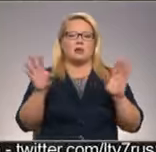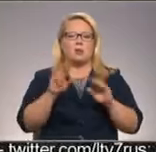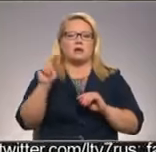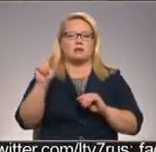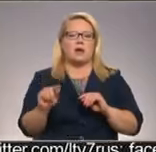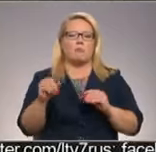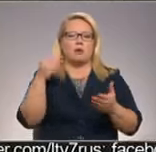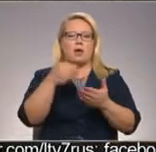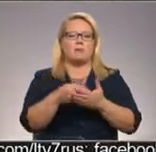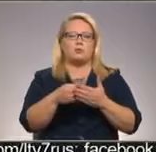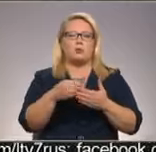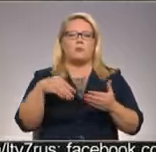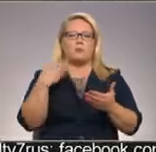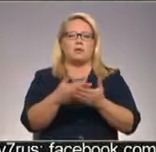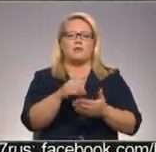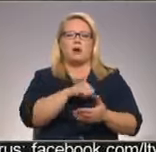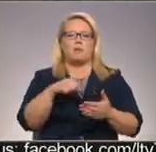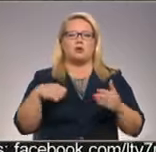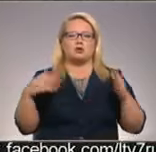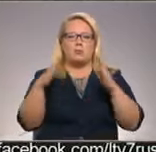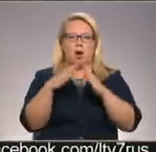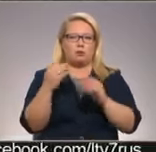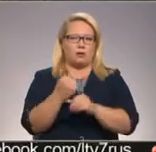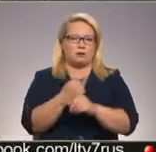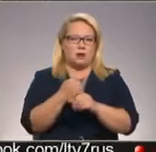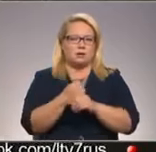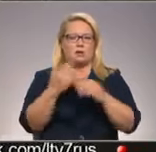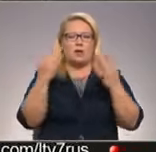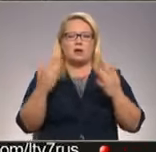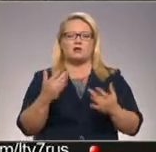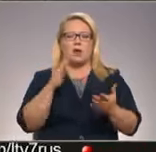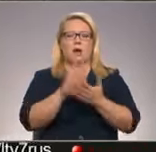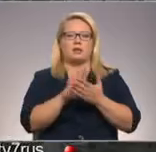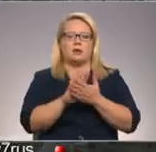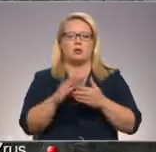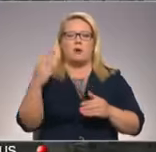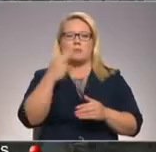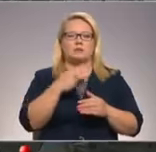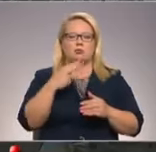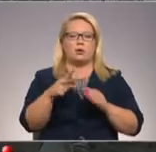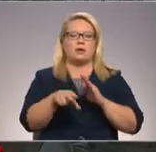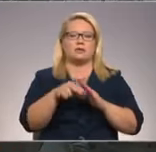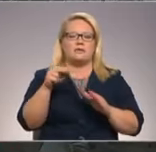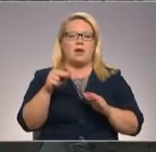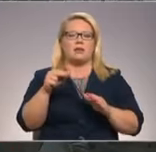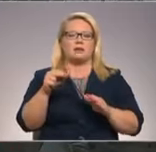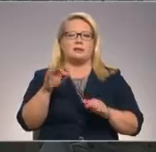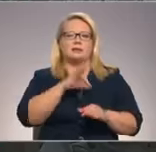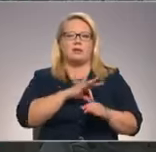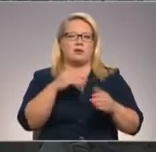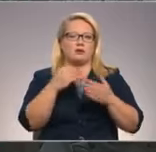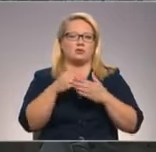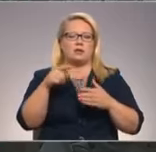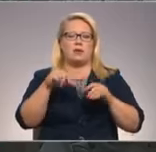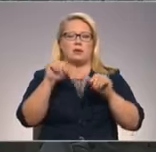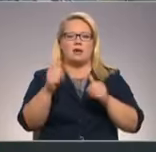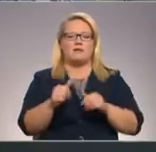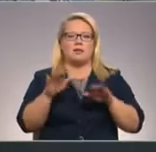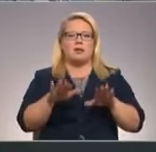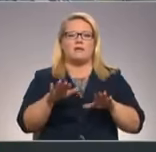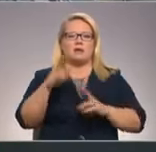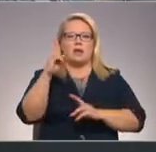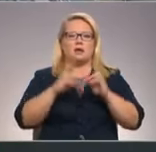cenu, ko piedāvā pašmāju pārstrādātāji. Rezultātā atkrituma apsaimniekotāji izvēlas izdevīgāko cenu. Tādā veidā vietējie